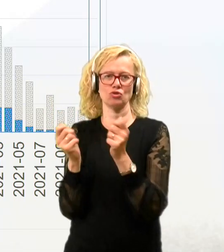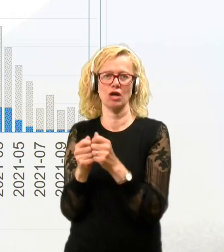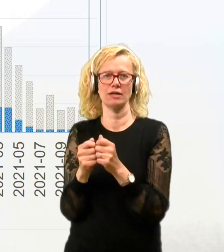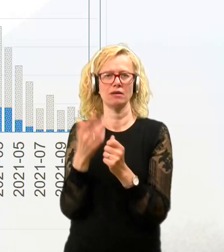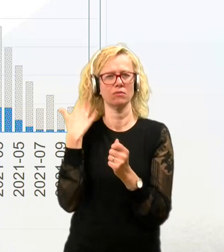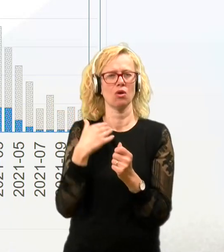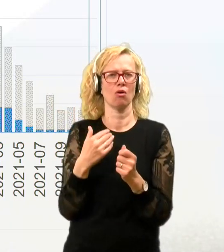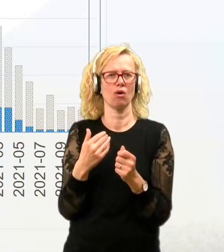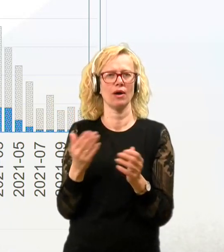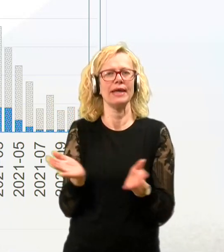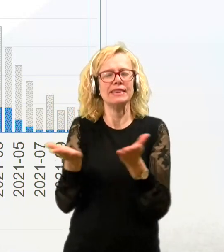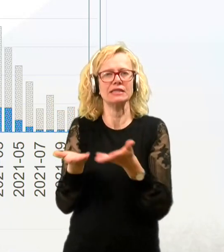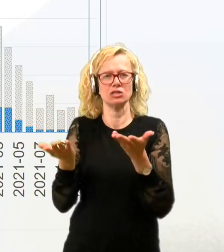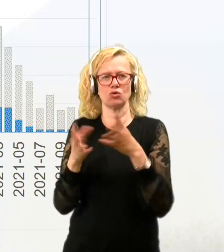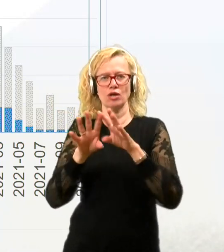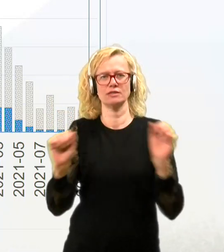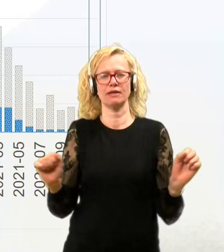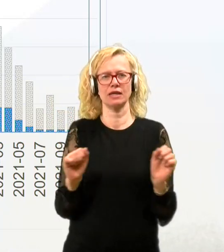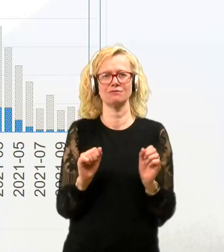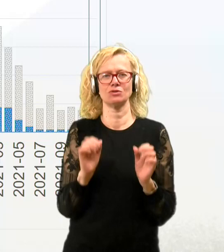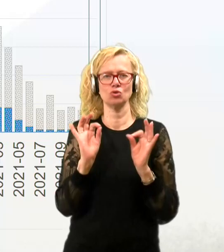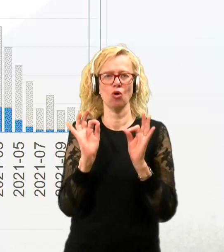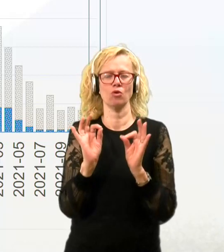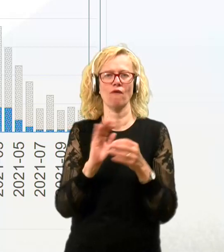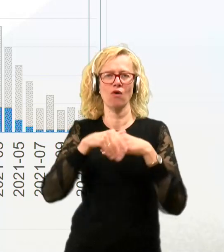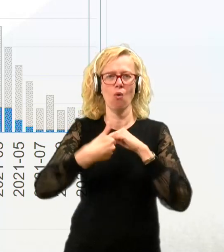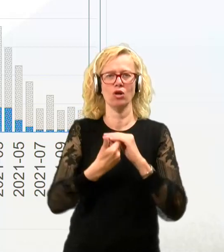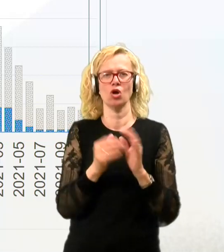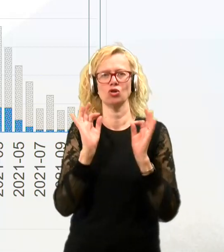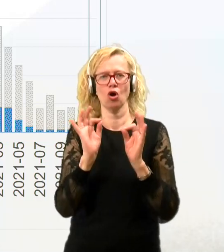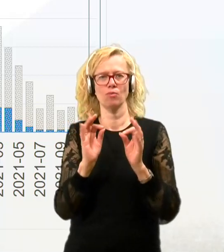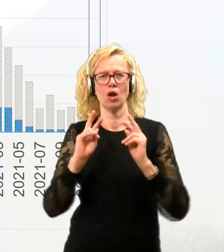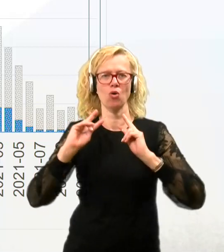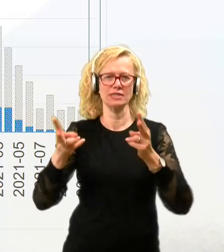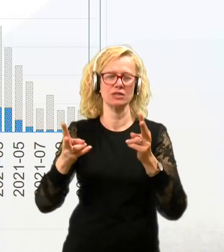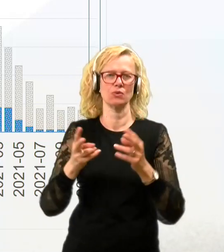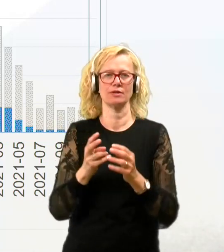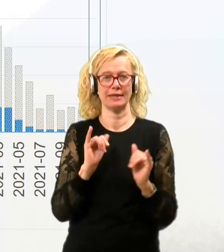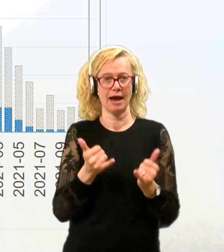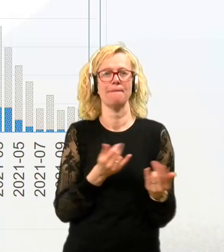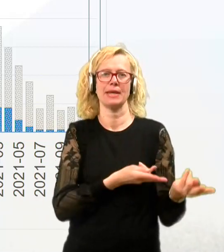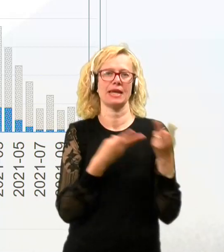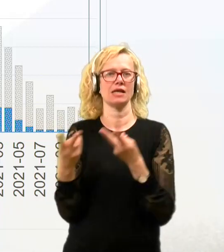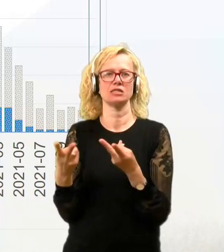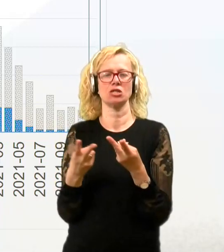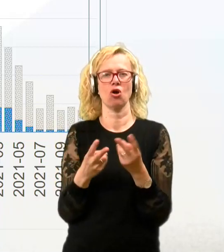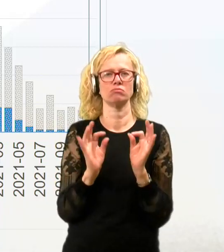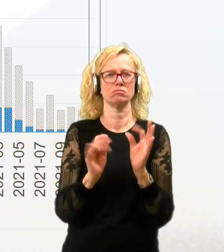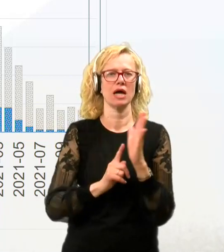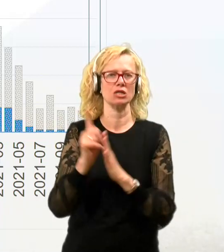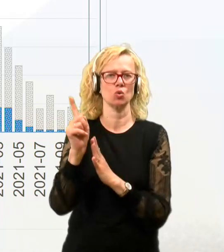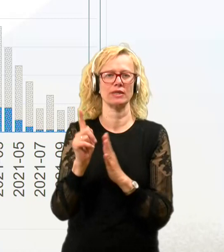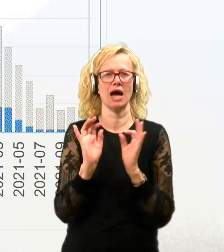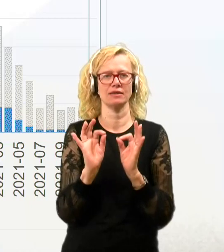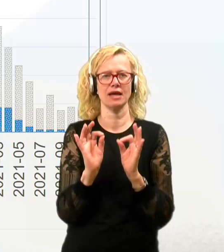intenzivno izvedeno in v dokaj z dobro voljo in z dobrim odzivom, vendarle prineslo neke rezultate v